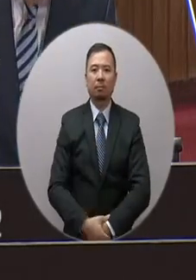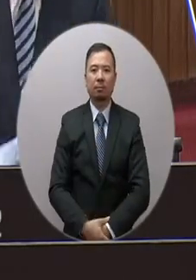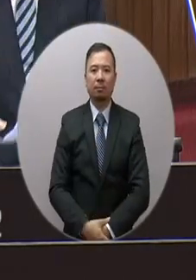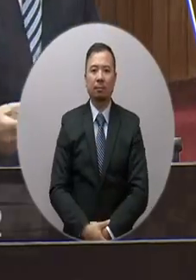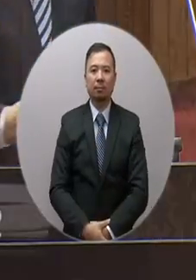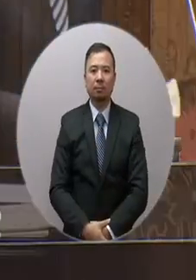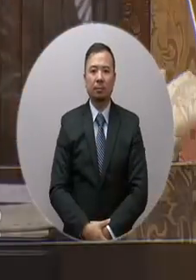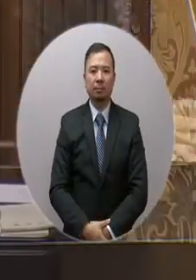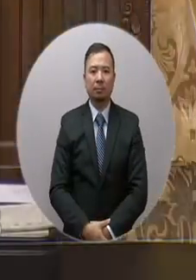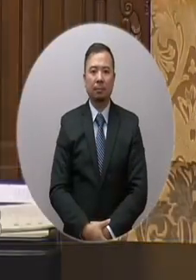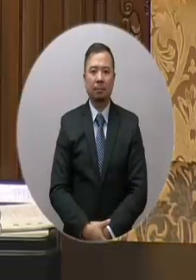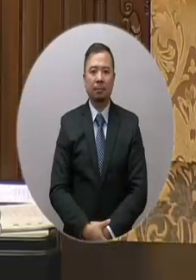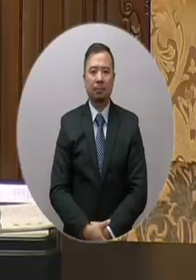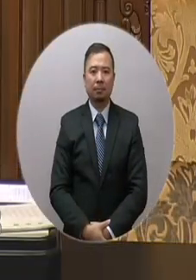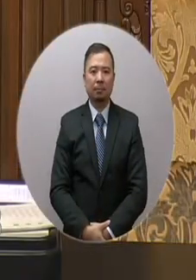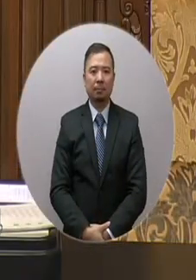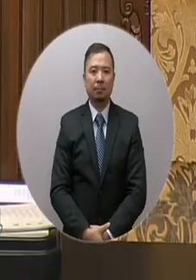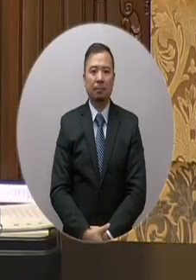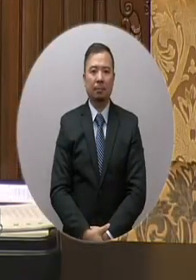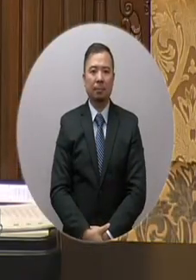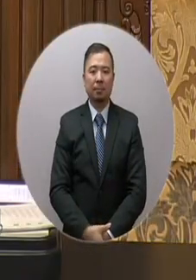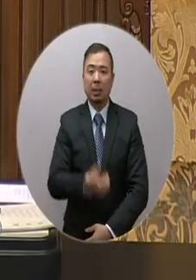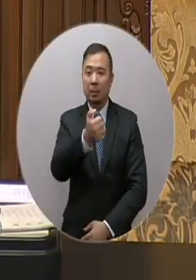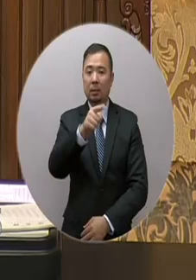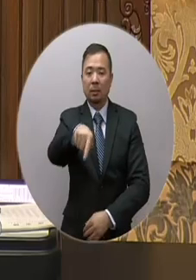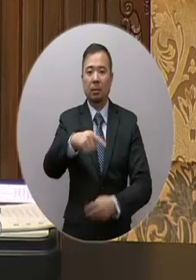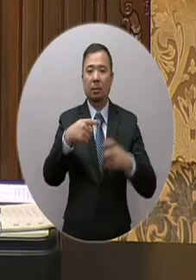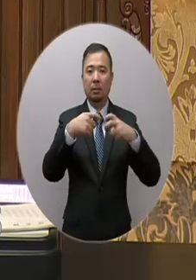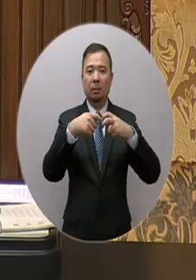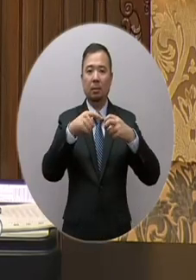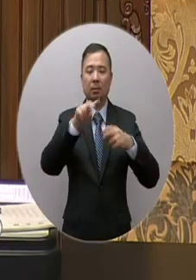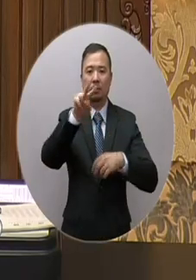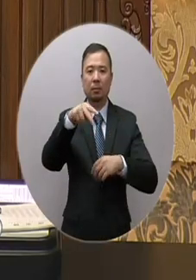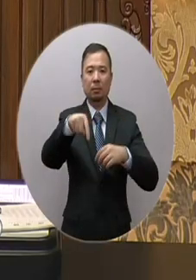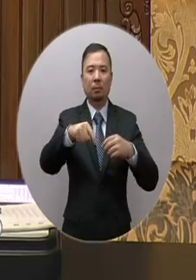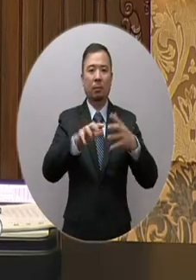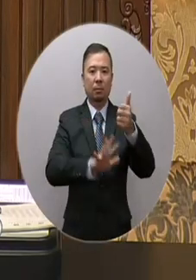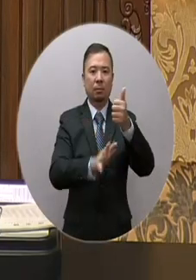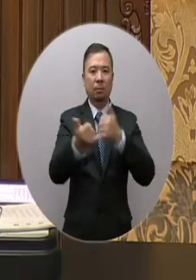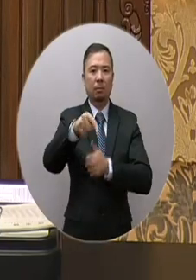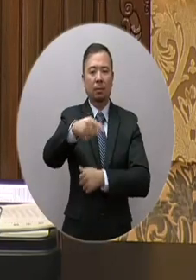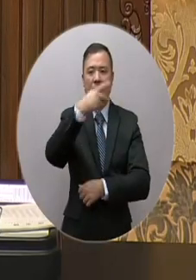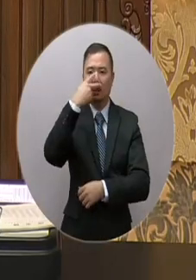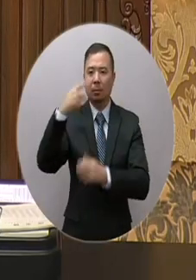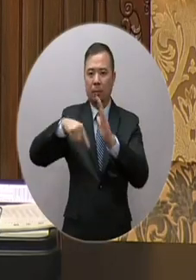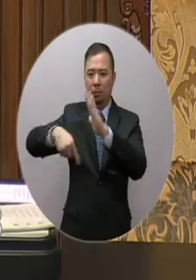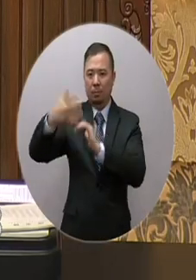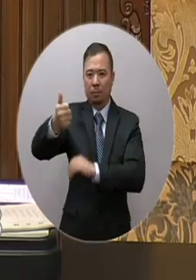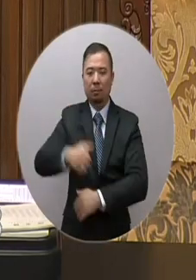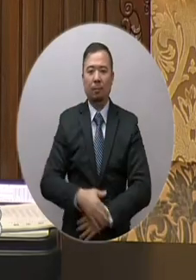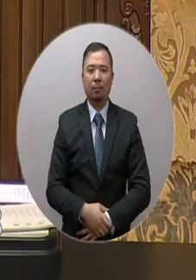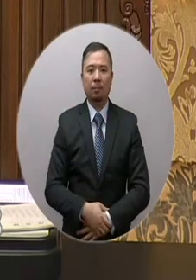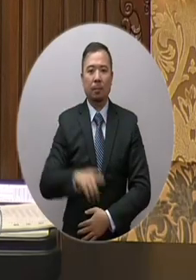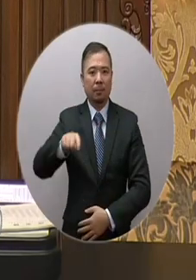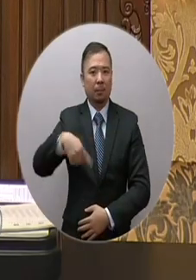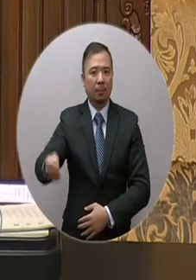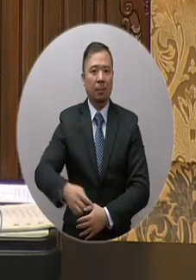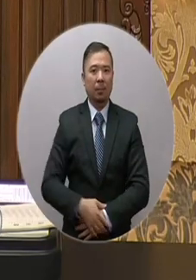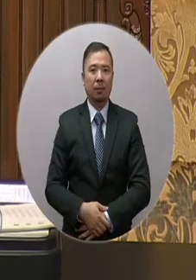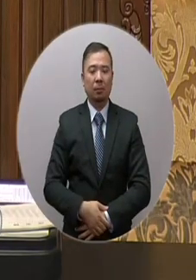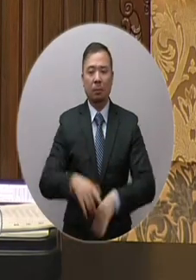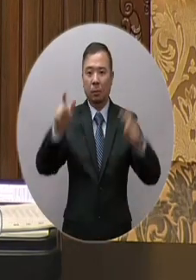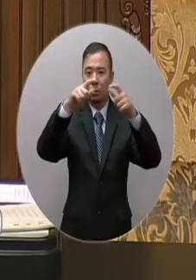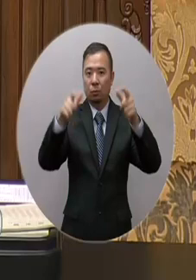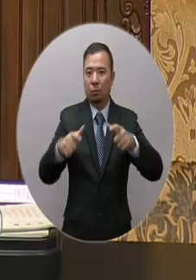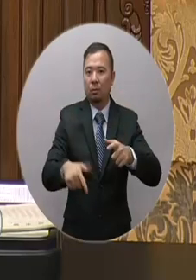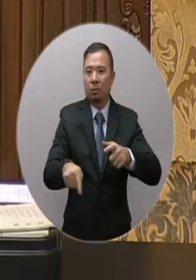好，谢谢刘委员，谢谢赖院长。下一位，我们请卢委员秀院